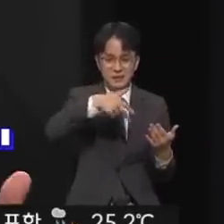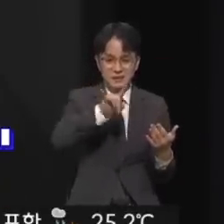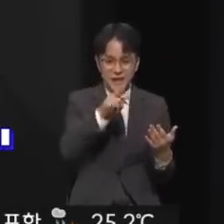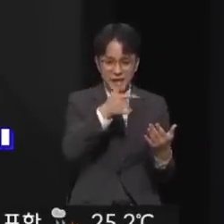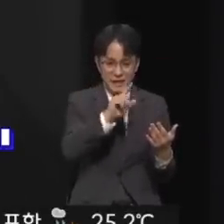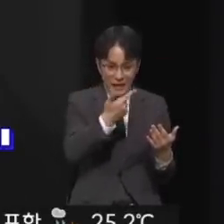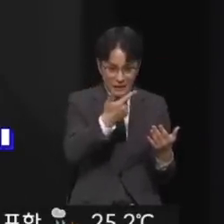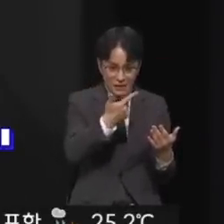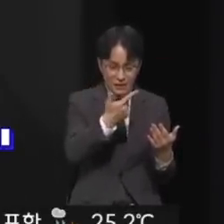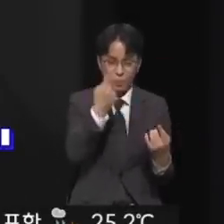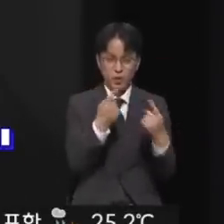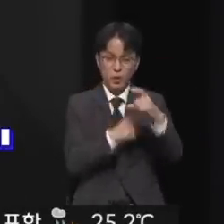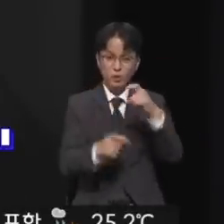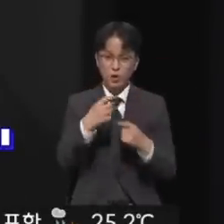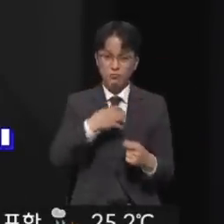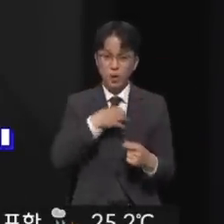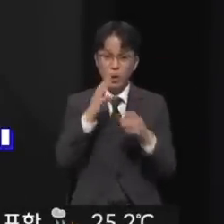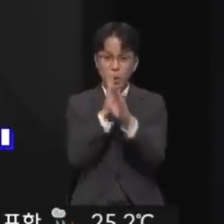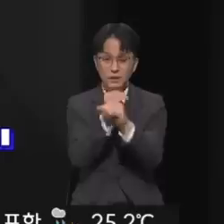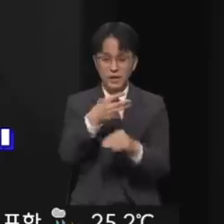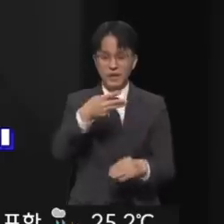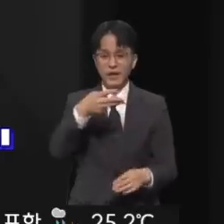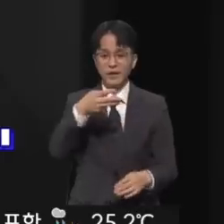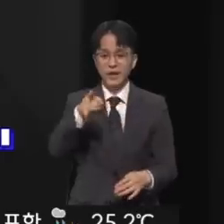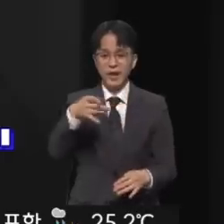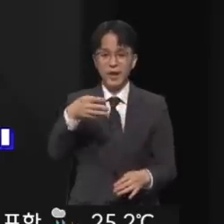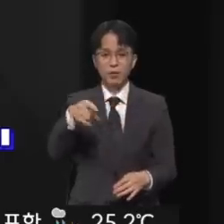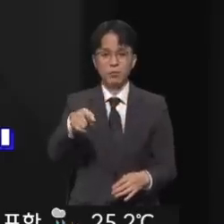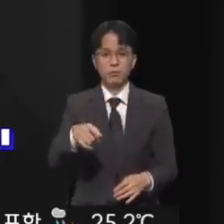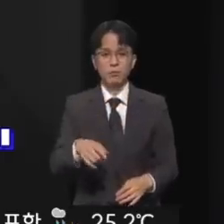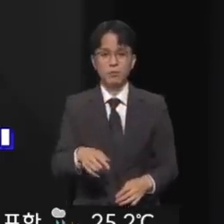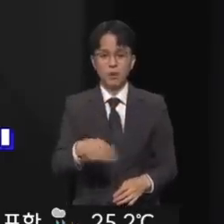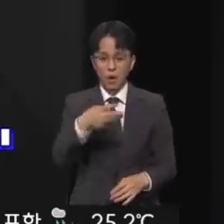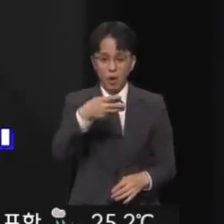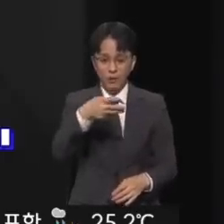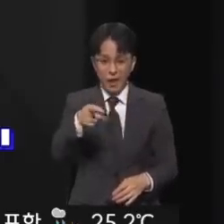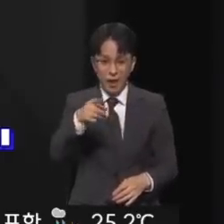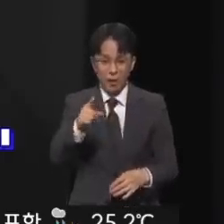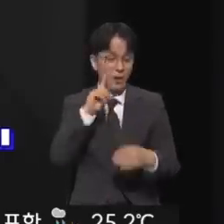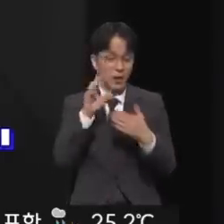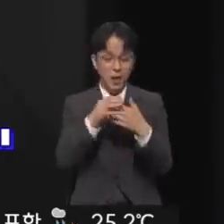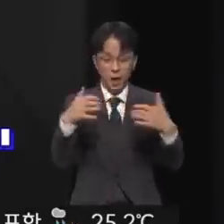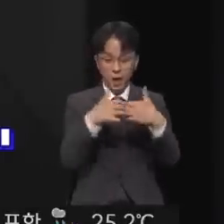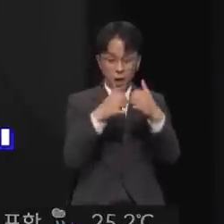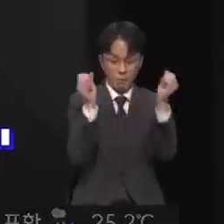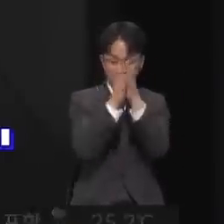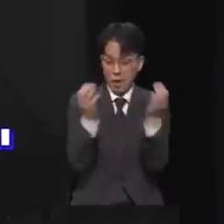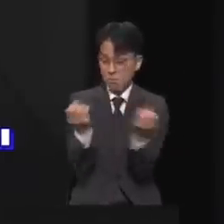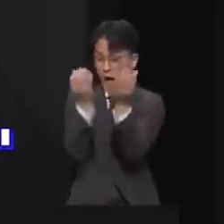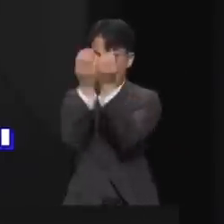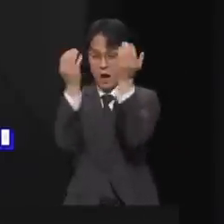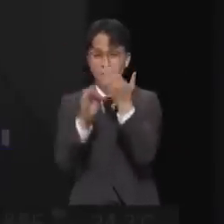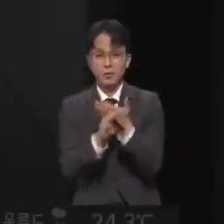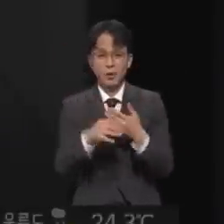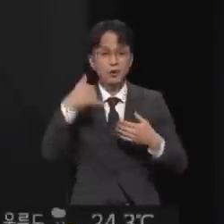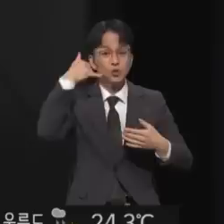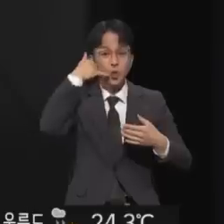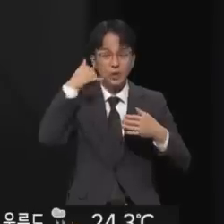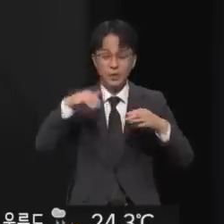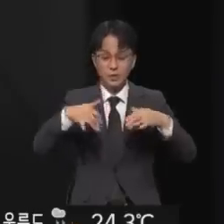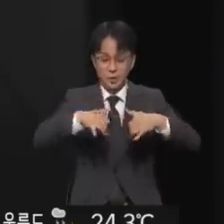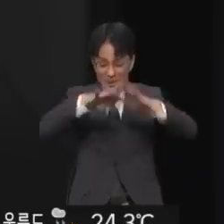되고 모든 게 어안 되는 상황에서는 진짜 벙커에 들어가서 정말 국가의 그런 위기를 지 해야 되는게 대통령이 역할인데